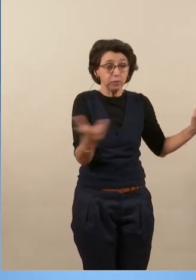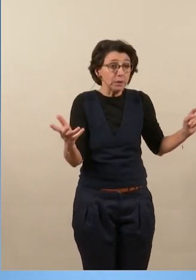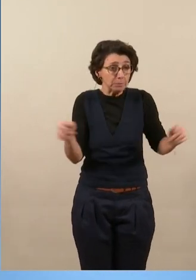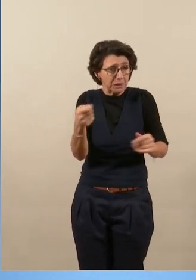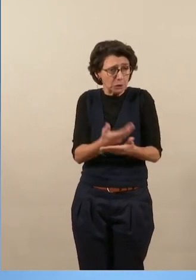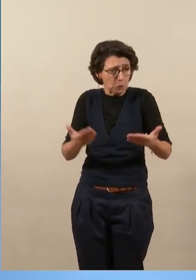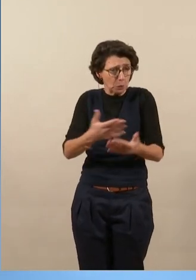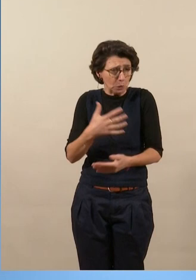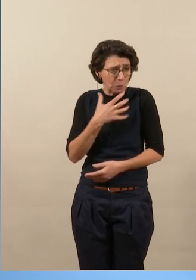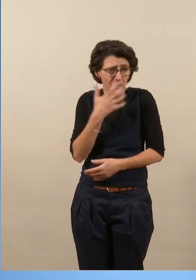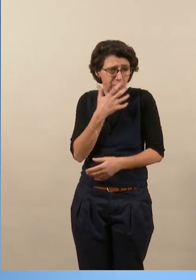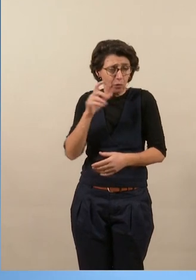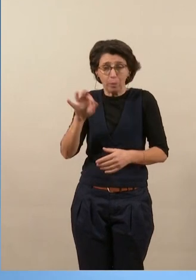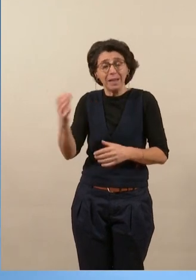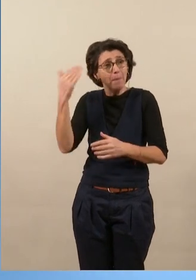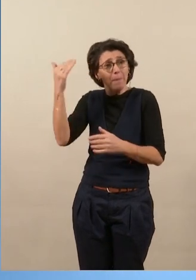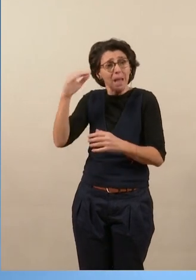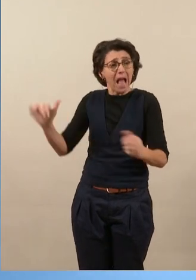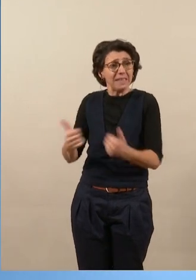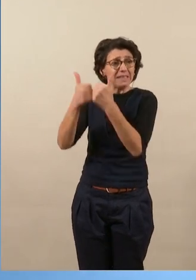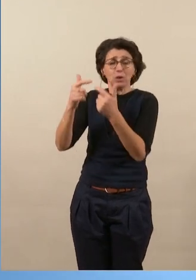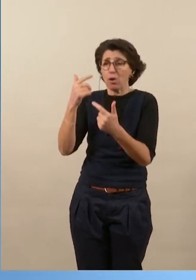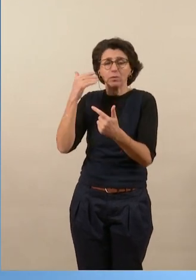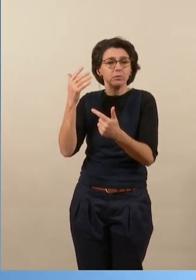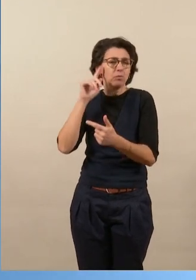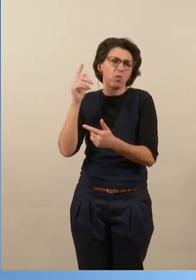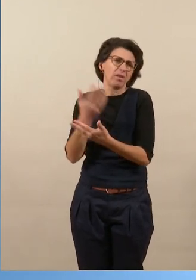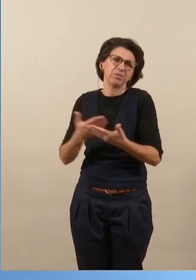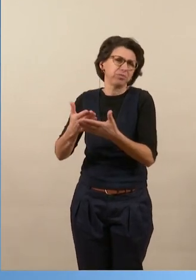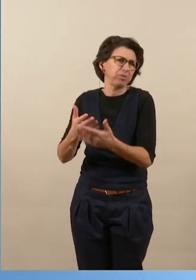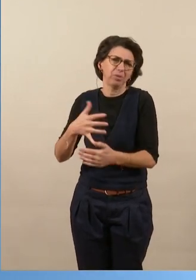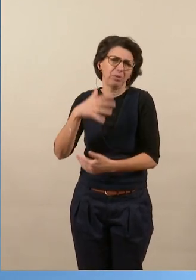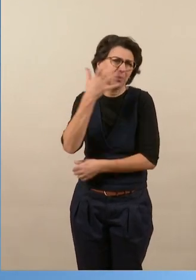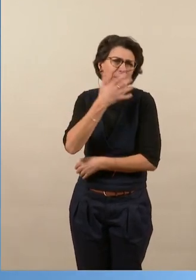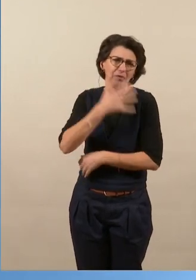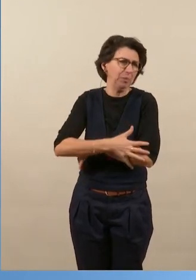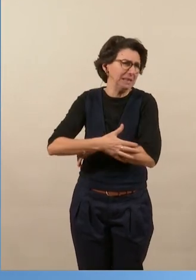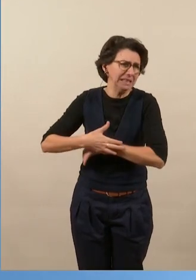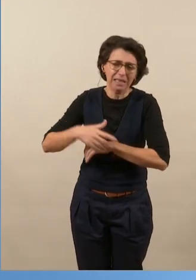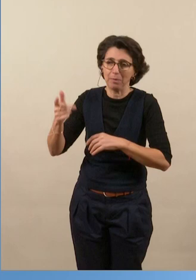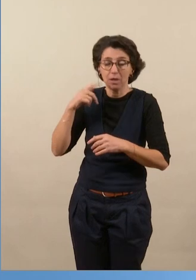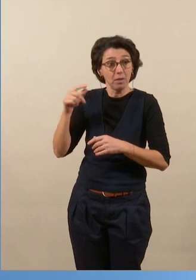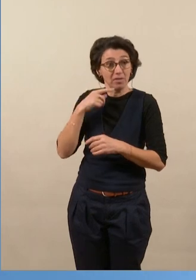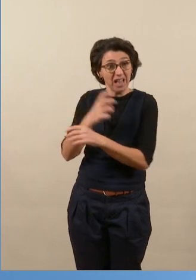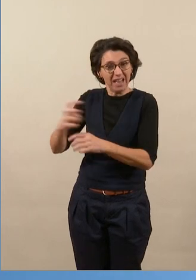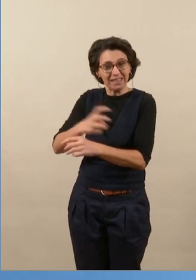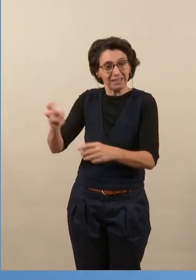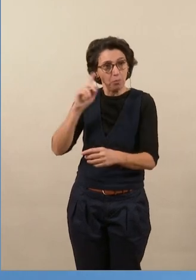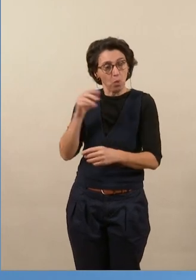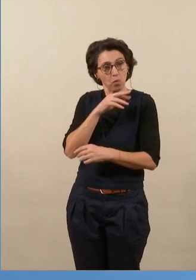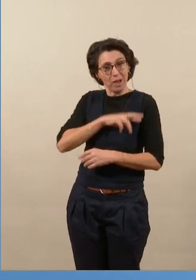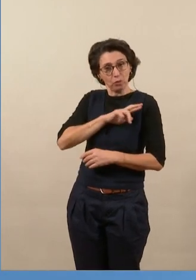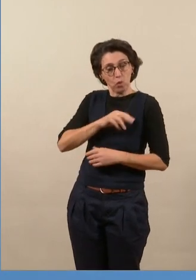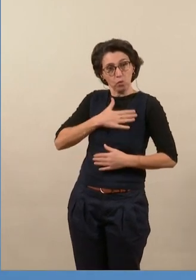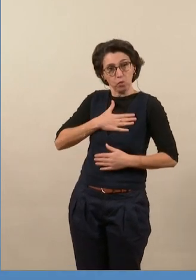veut dire que nous nous livrons hélas parce qu'ils sont dans des conditions minérables à tout type de risque et nous nous livrons hélas à un système de propre